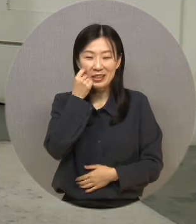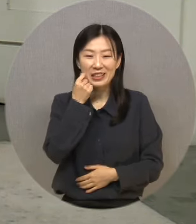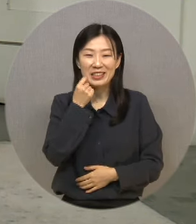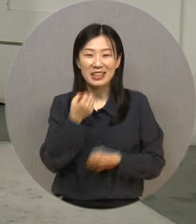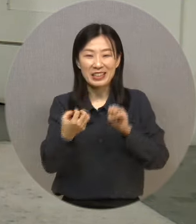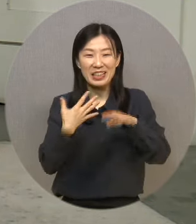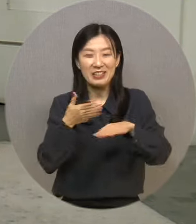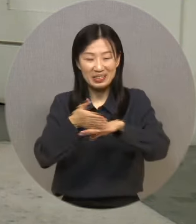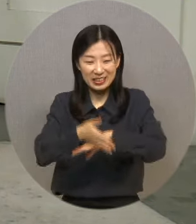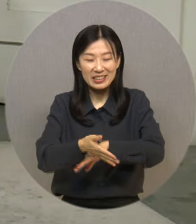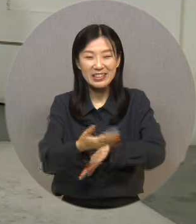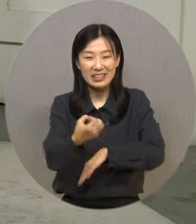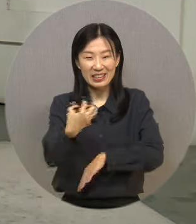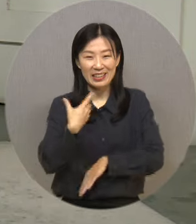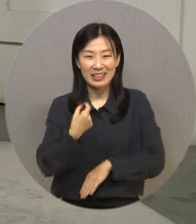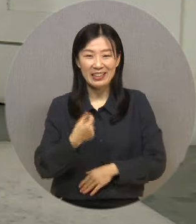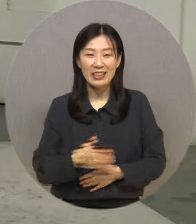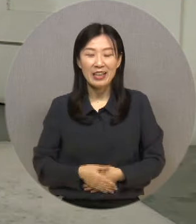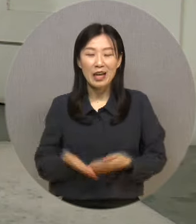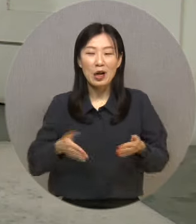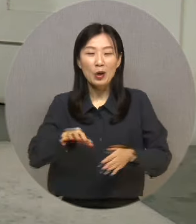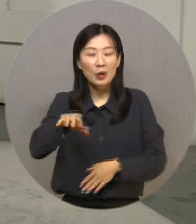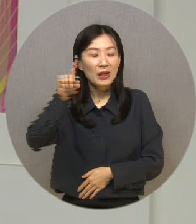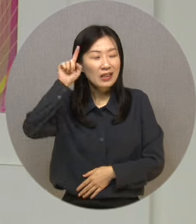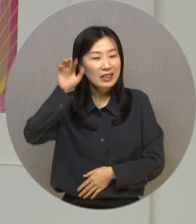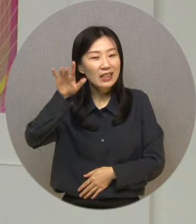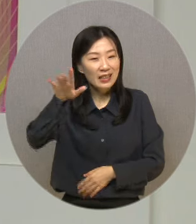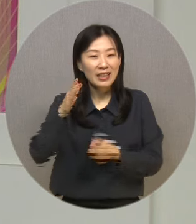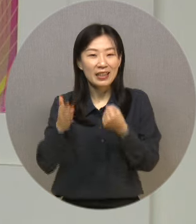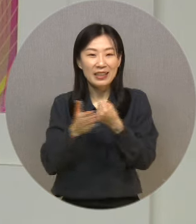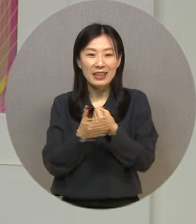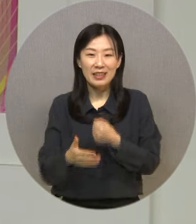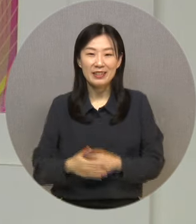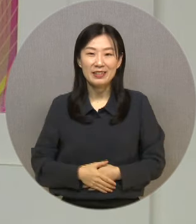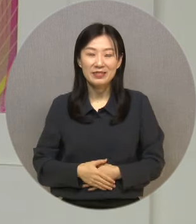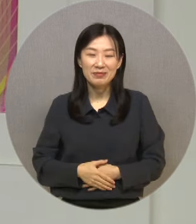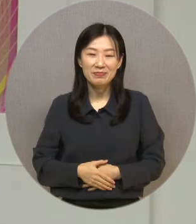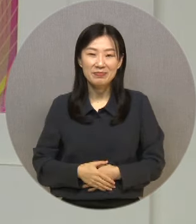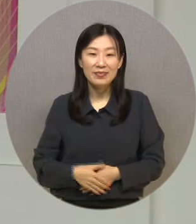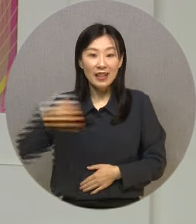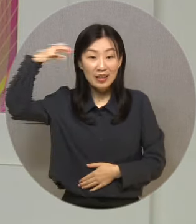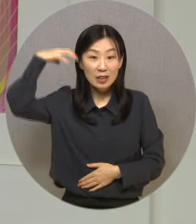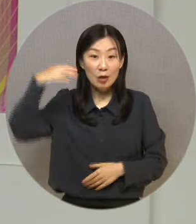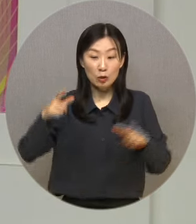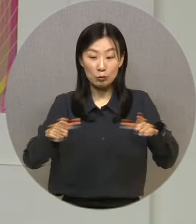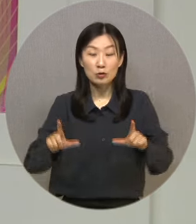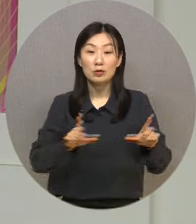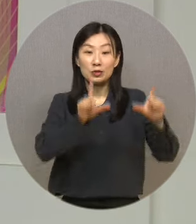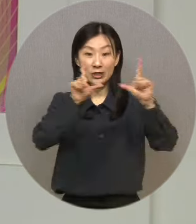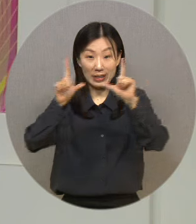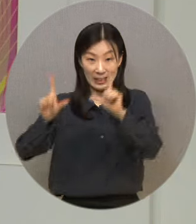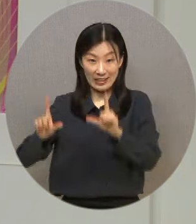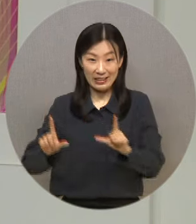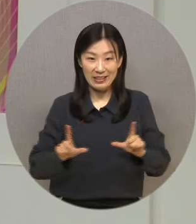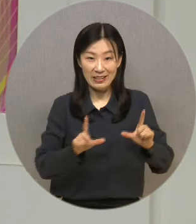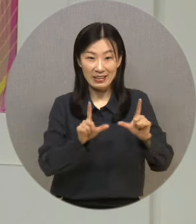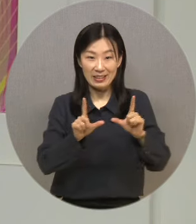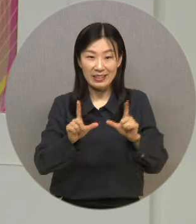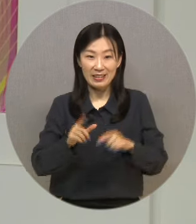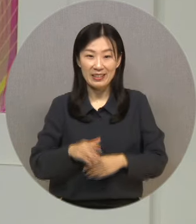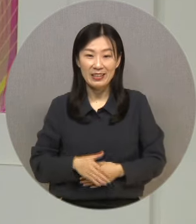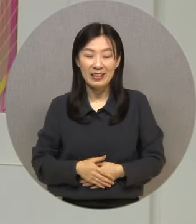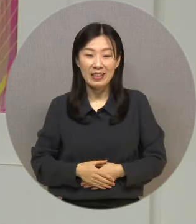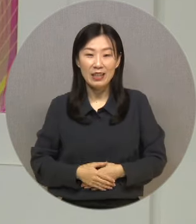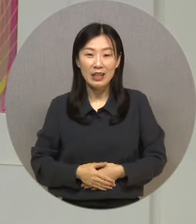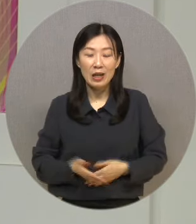너무 가고 싶으시니까. 네. 고향 생각에. 네. 네, 그 영등포구에 사시면서 향후의 활동도